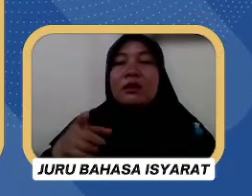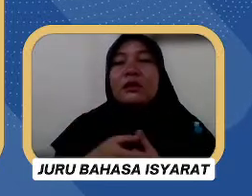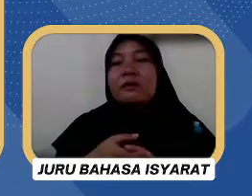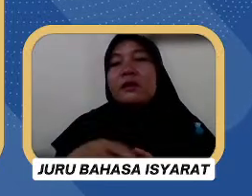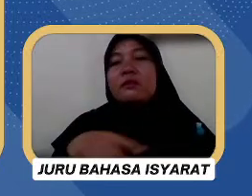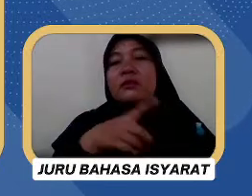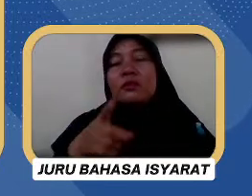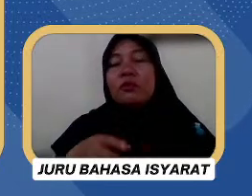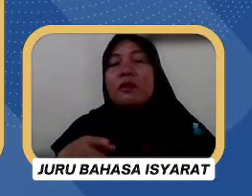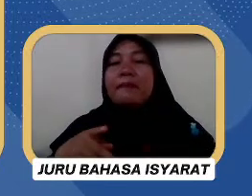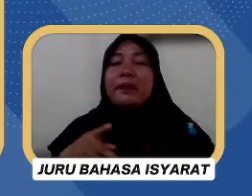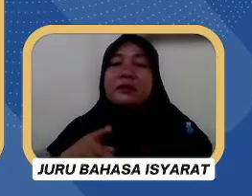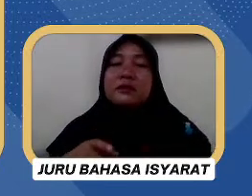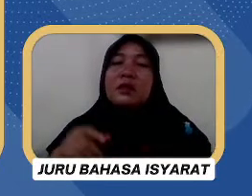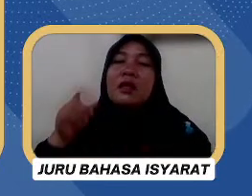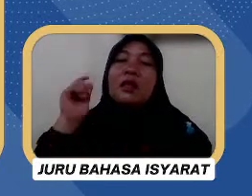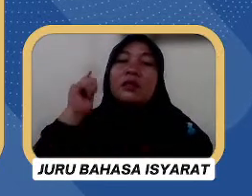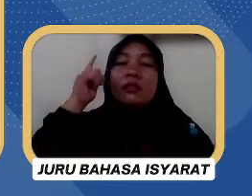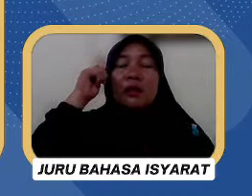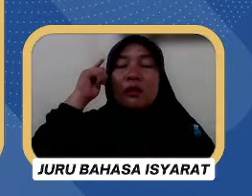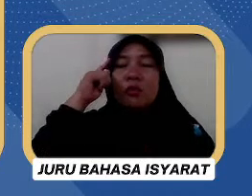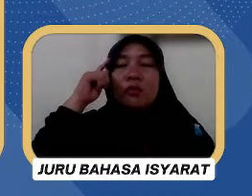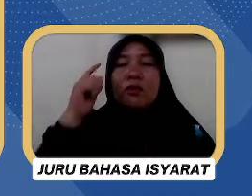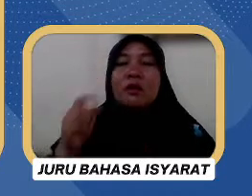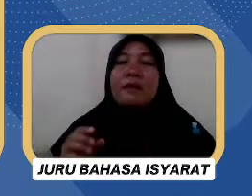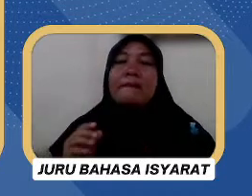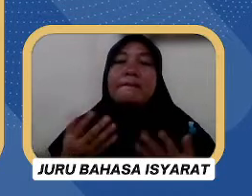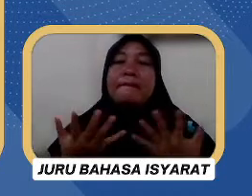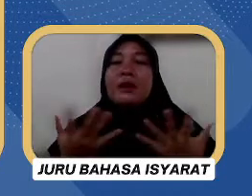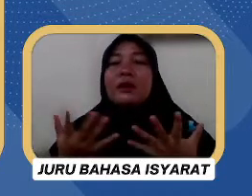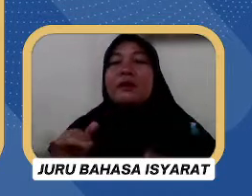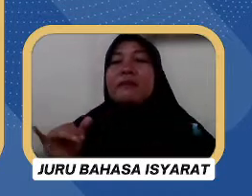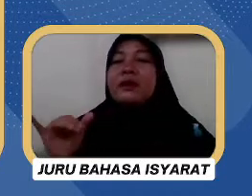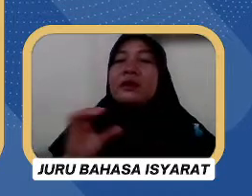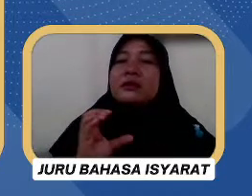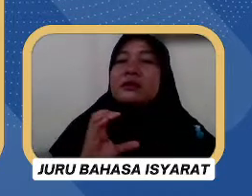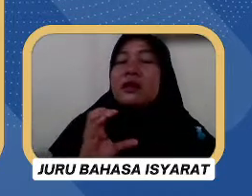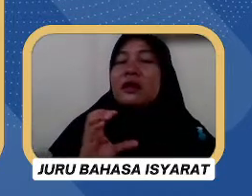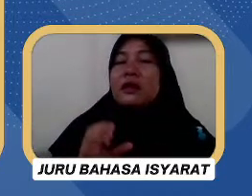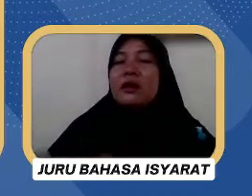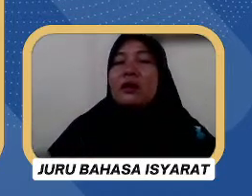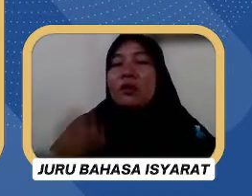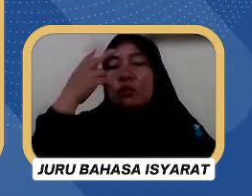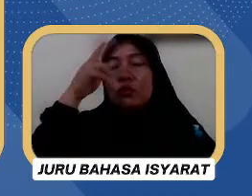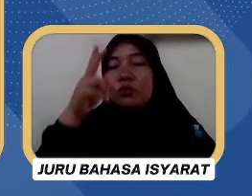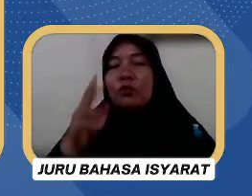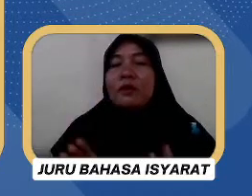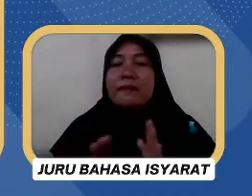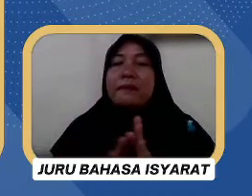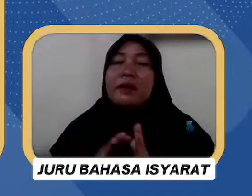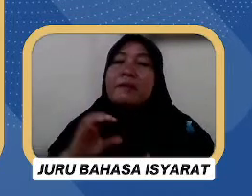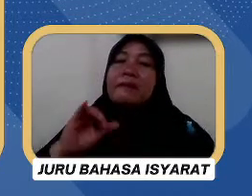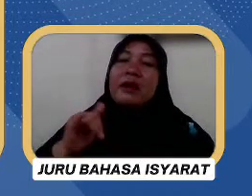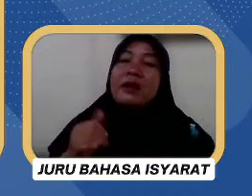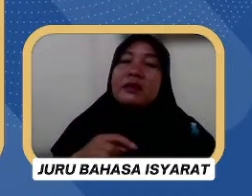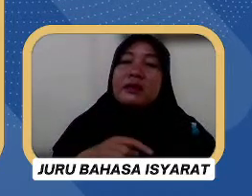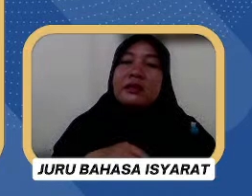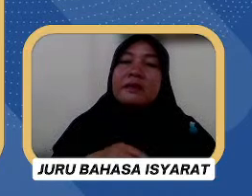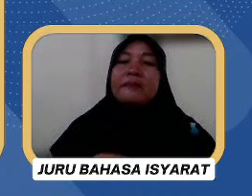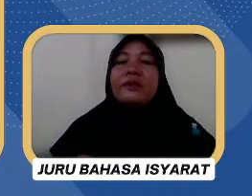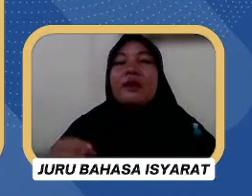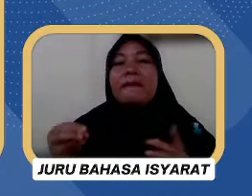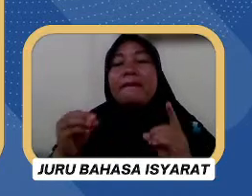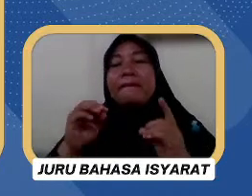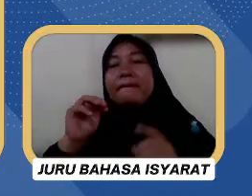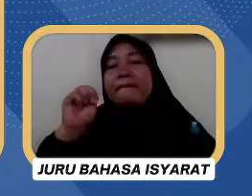mampu menghabiskan banyak waktu dalam satu hari untuk mengakses hal ini. Tetapi kembali lagi, konten ataupun isi dari materi yang kita